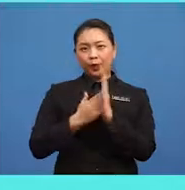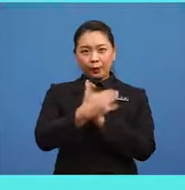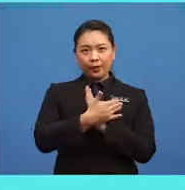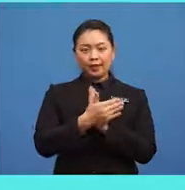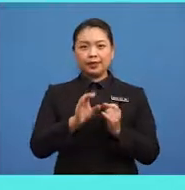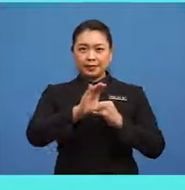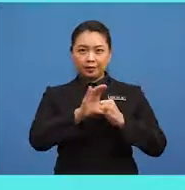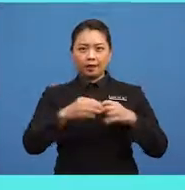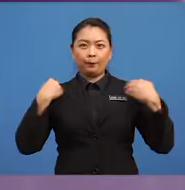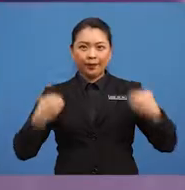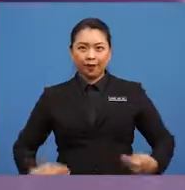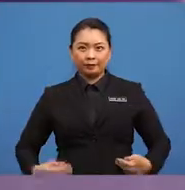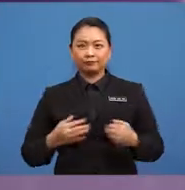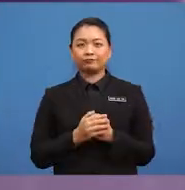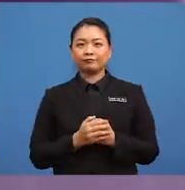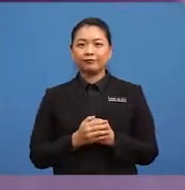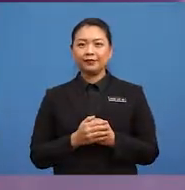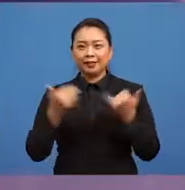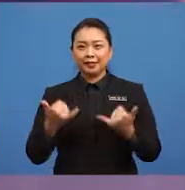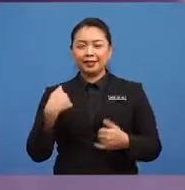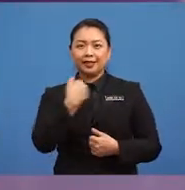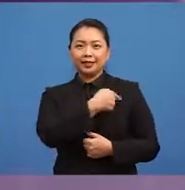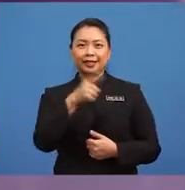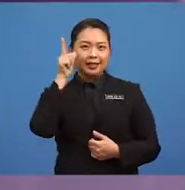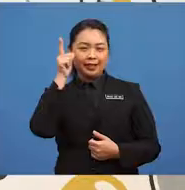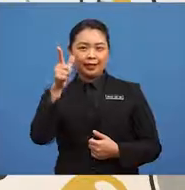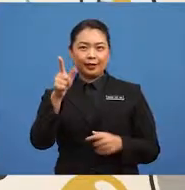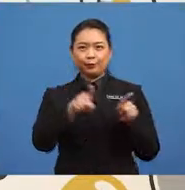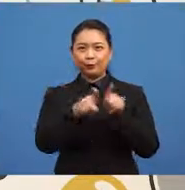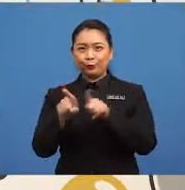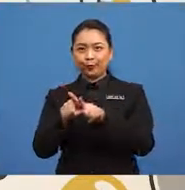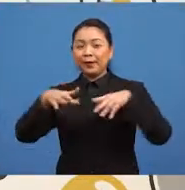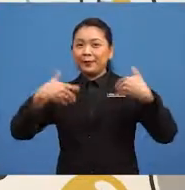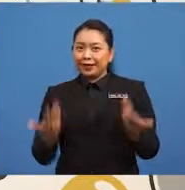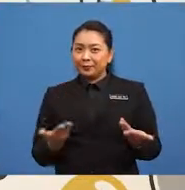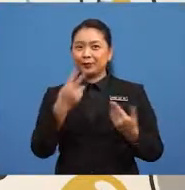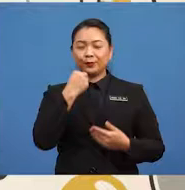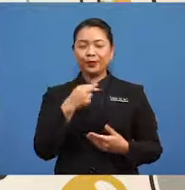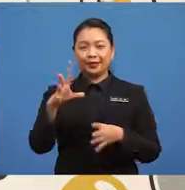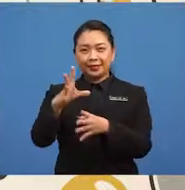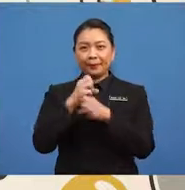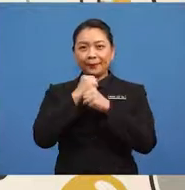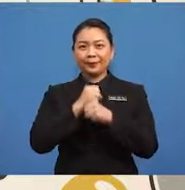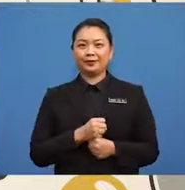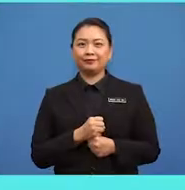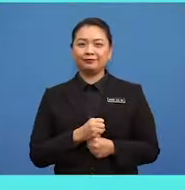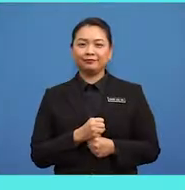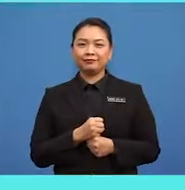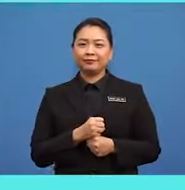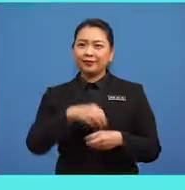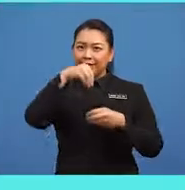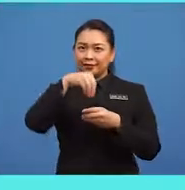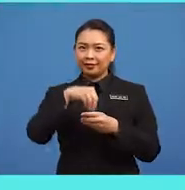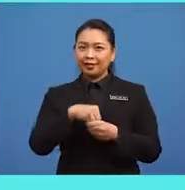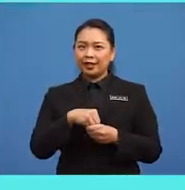oleh sel-sel badan. Sekarang kita lihat pula bagaimana glukosa diperolehi. Dalam manusia